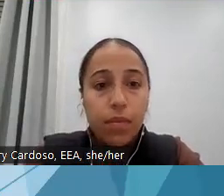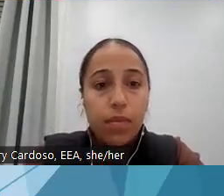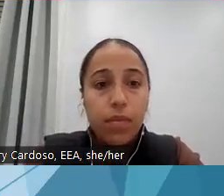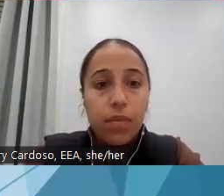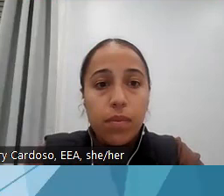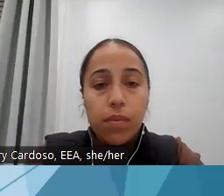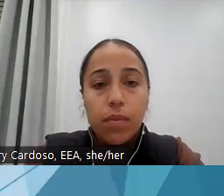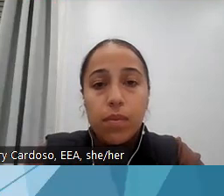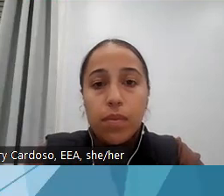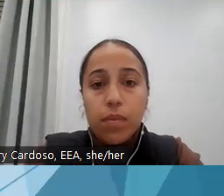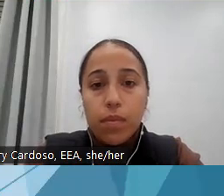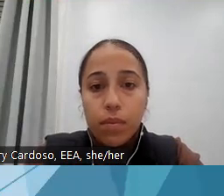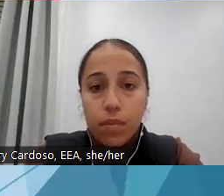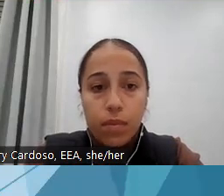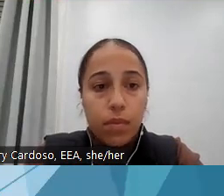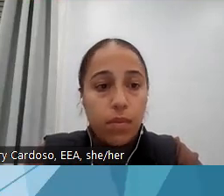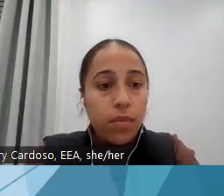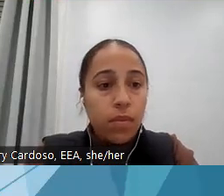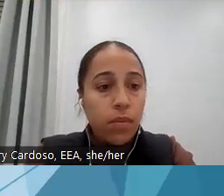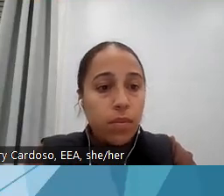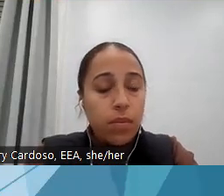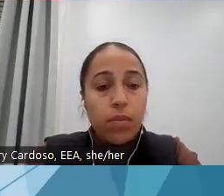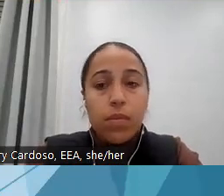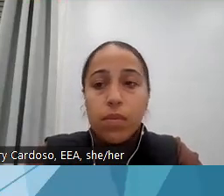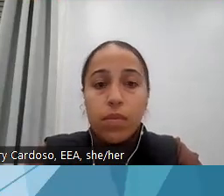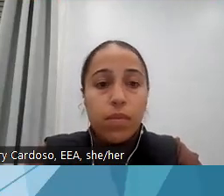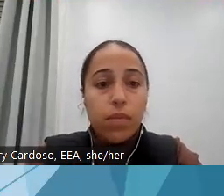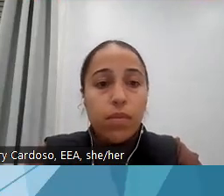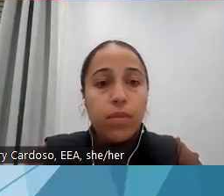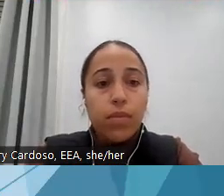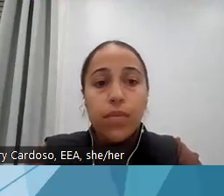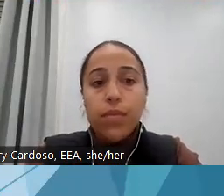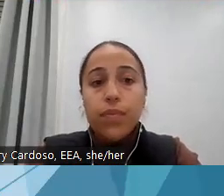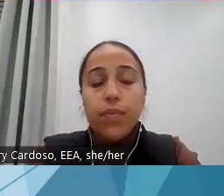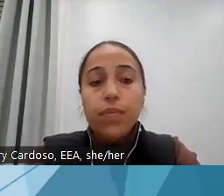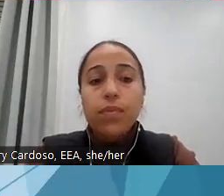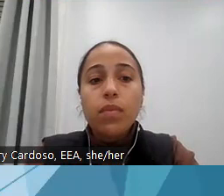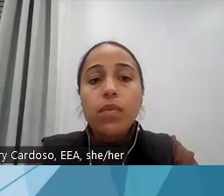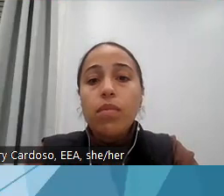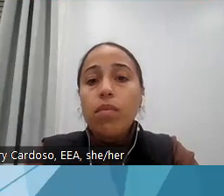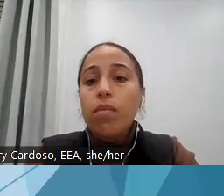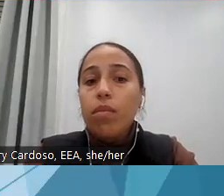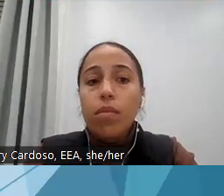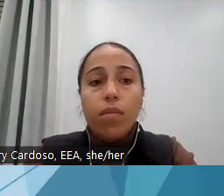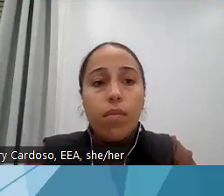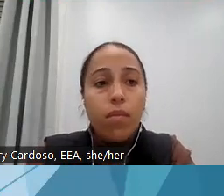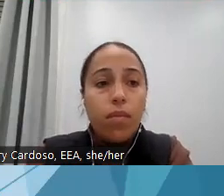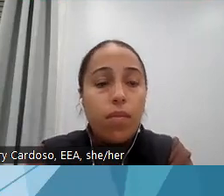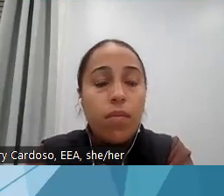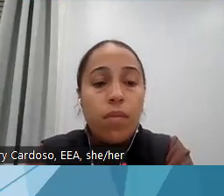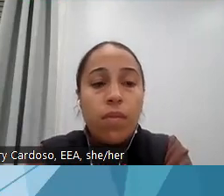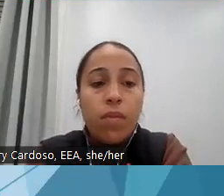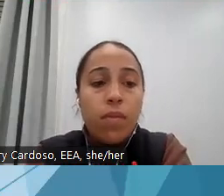So the EJ Council has reviewed. Conseil IGA, te révisé conseil et